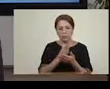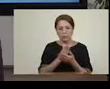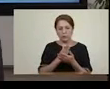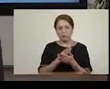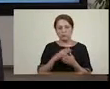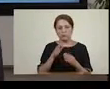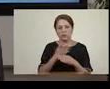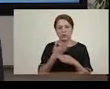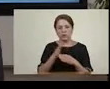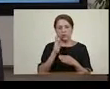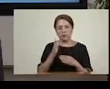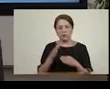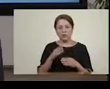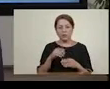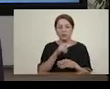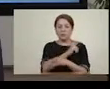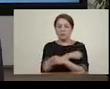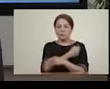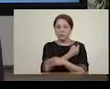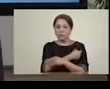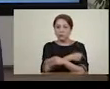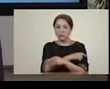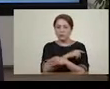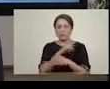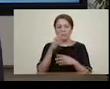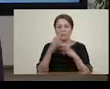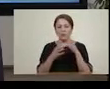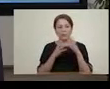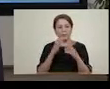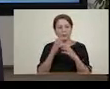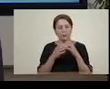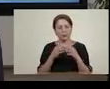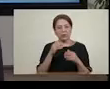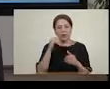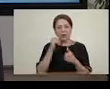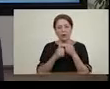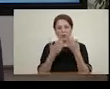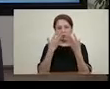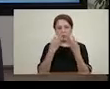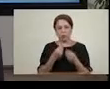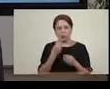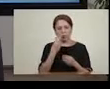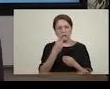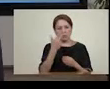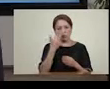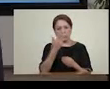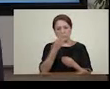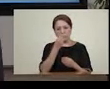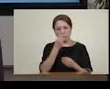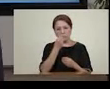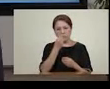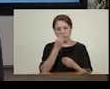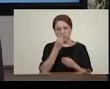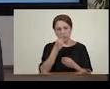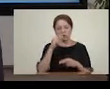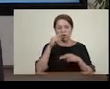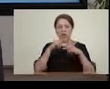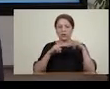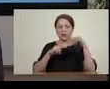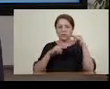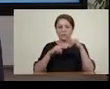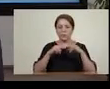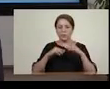Ya'ni shifokorlarimiz pomidordan kuniga 2-3 ta iste'mol qilishini, bu esa o'z navbatda kayfiyatni